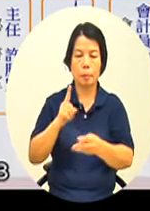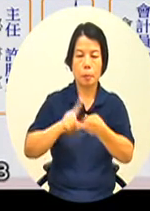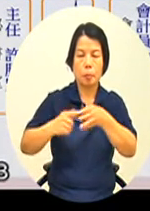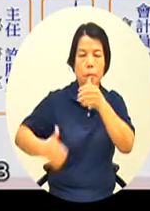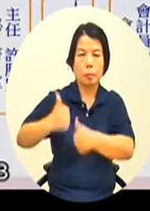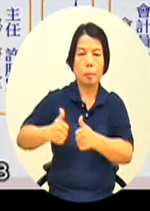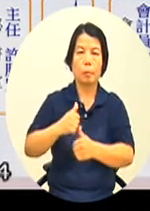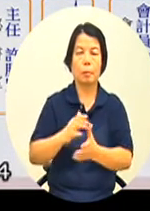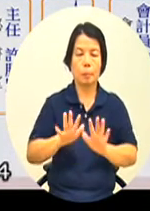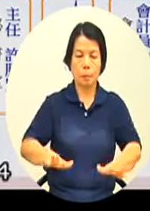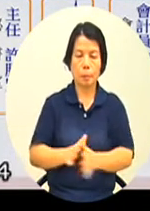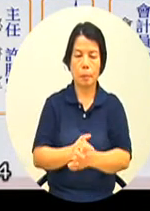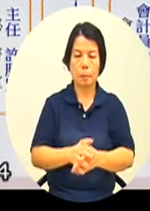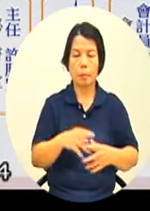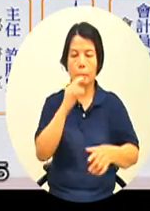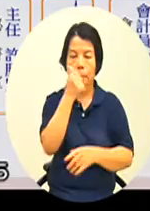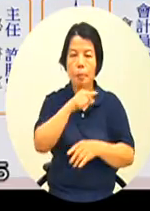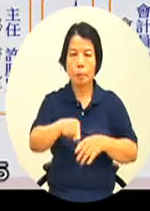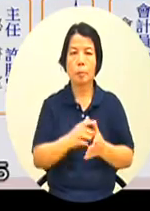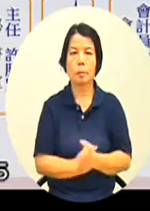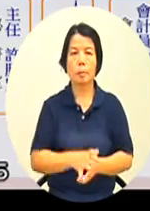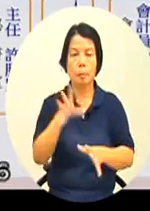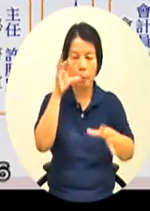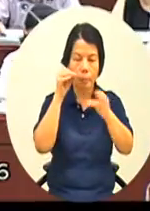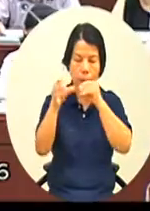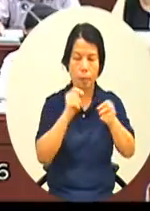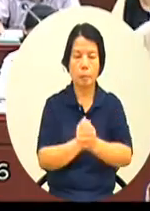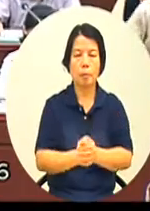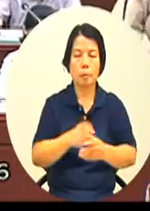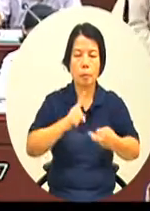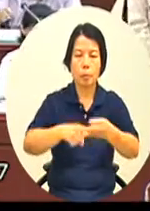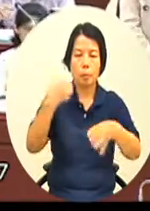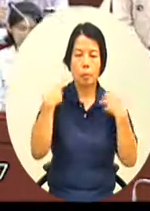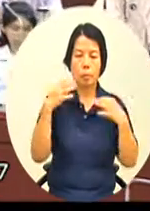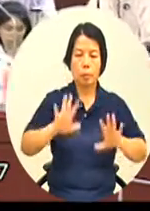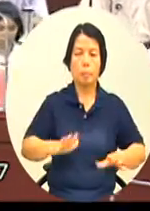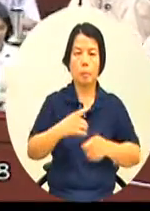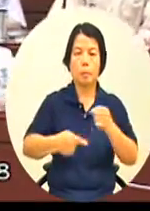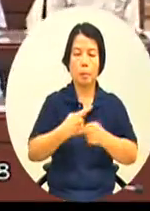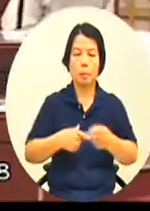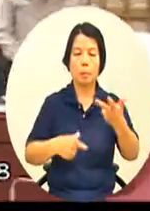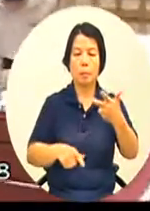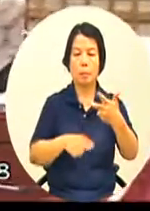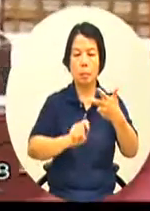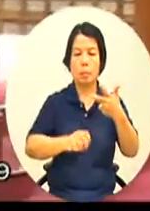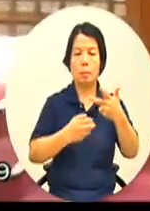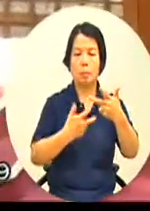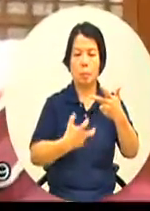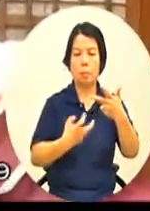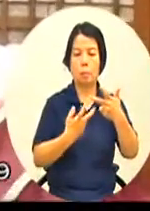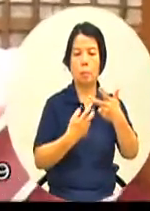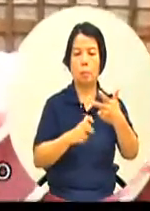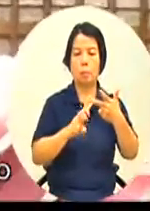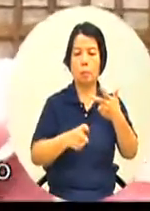特别介绍我们资讯中心的主任刘俊杰，他是今年7月29日到任。